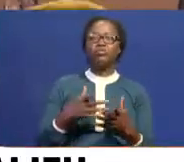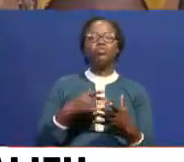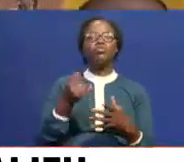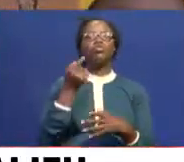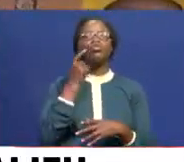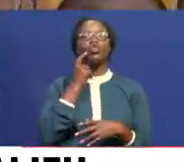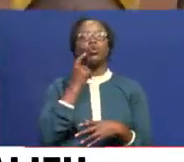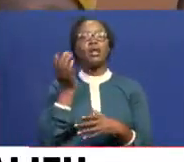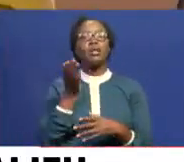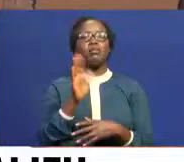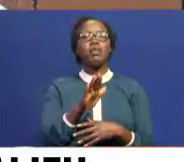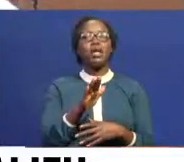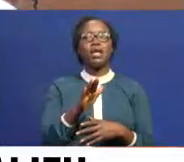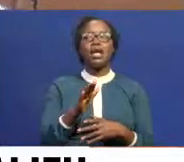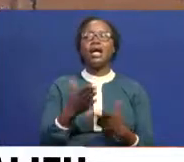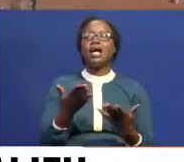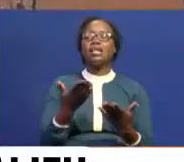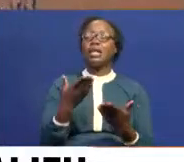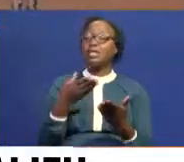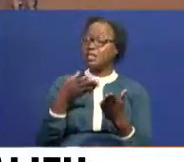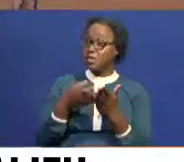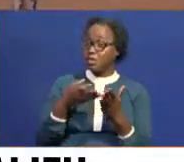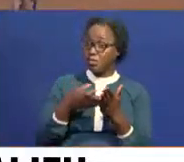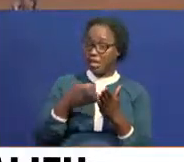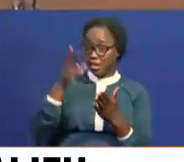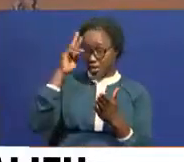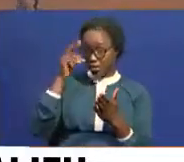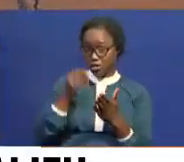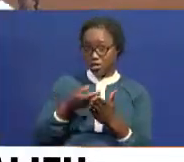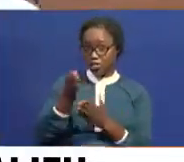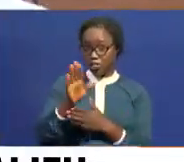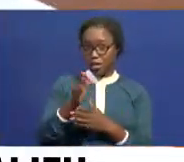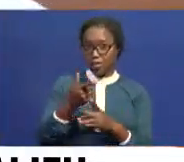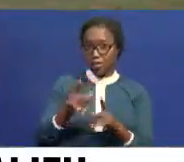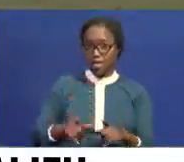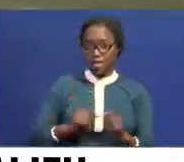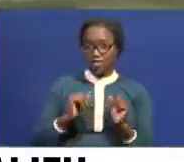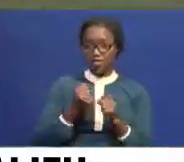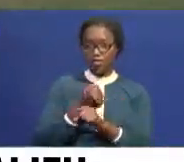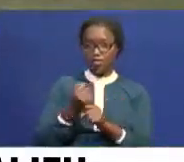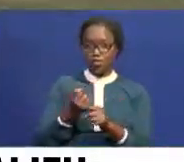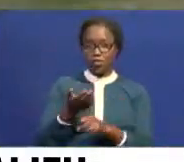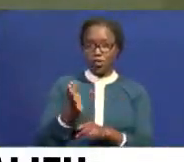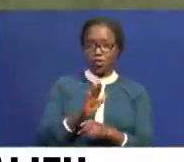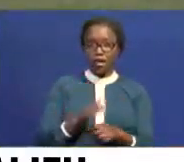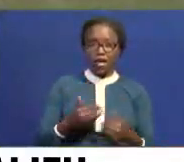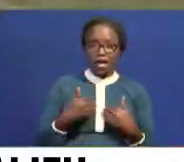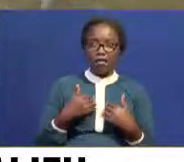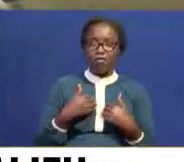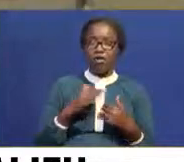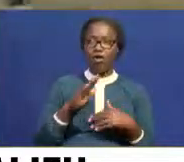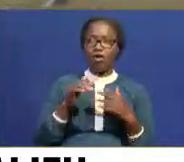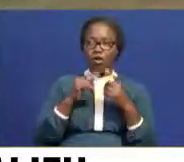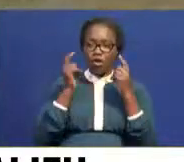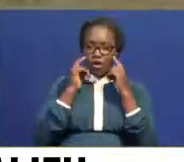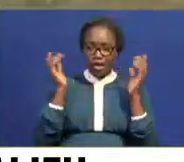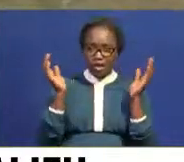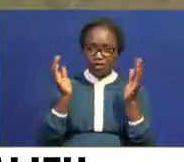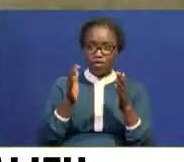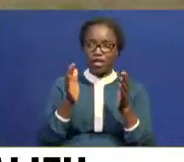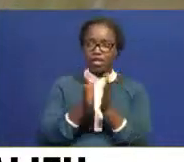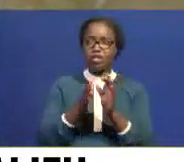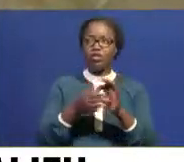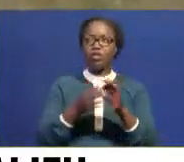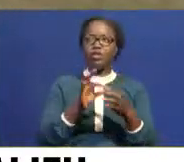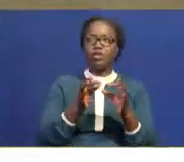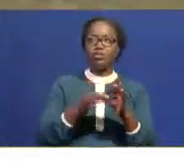urudishe. Ama vijana wengi wamekufa juu ya pesa, na pesa unaweza rudisha, lakini maisha huwezi rudisha. Kwingineko, huku macho yote kwa sasa yakiangazia michezo ya